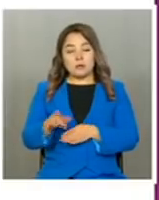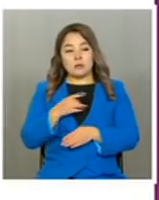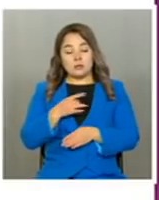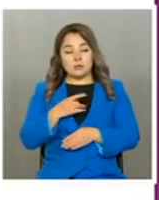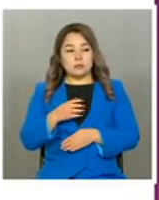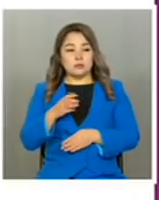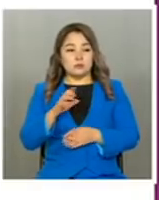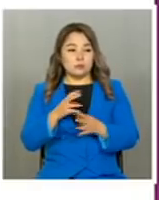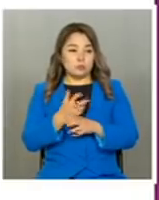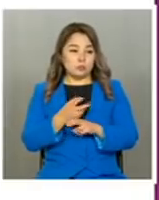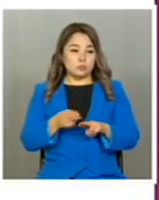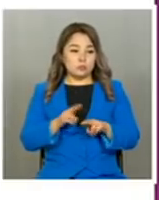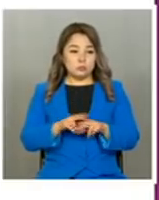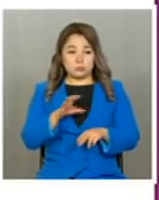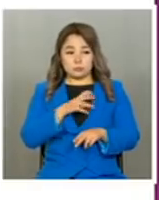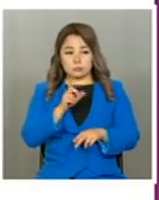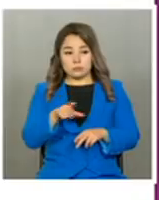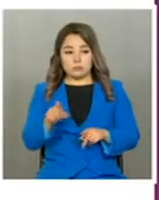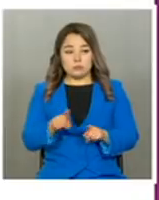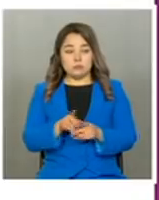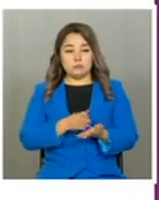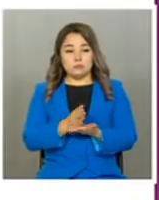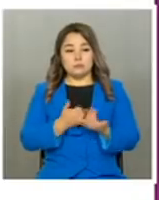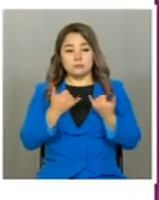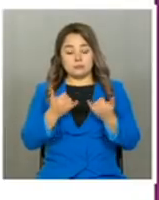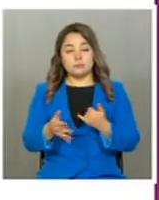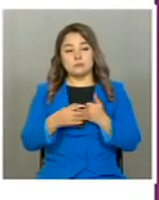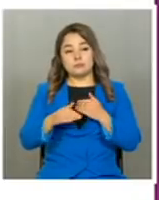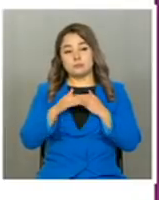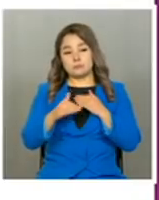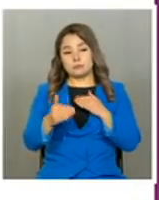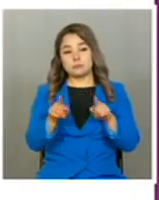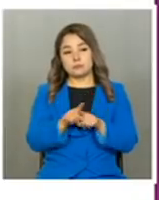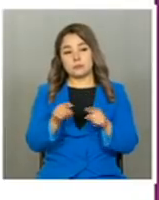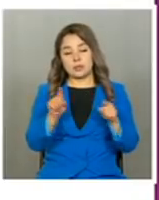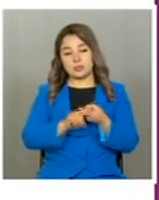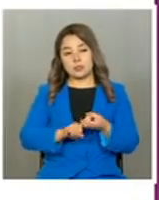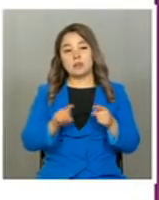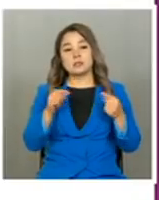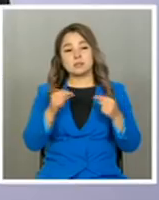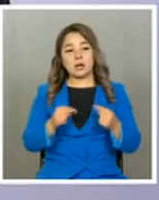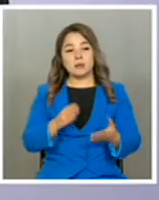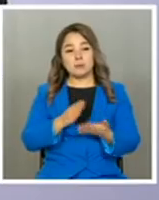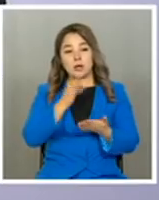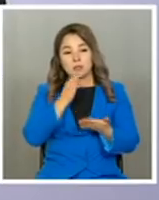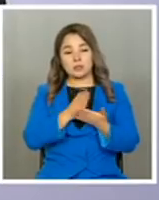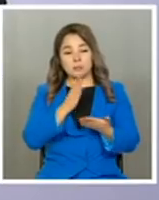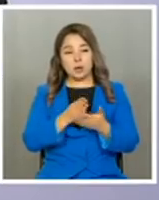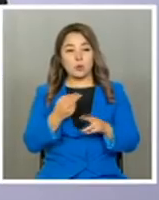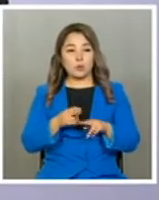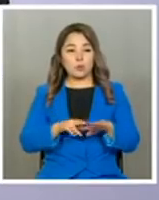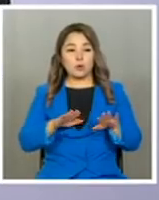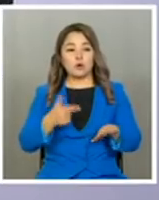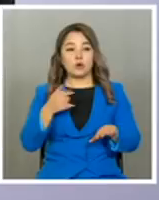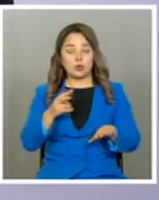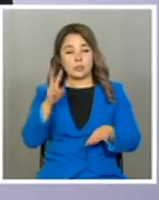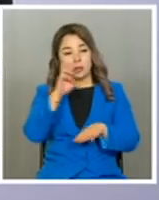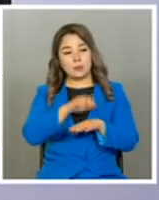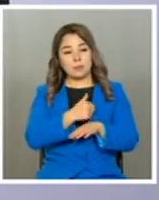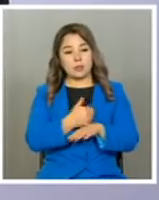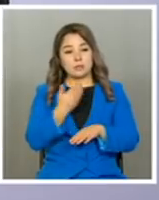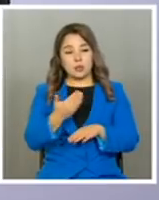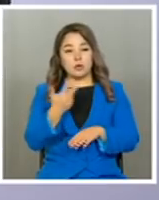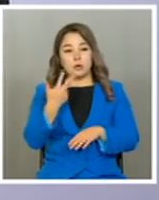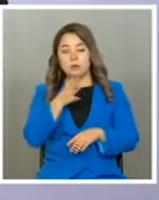күші олардың иелік еткен жайылымдық жерлеріне сәйкес болды. Бұл орынды, яғни ғұн империясының үш